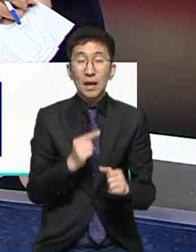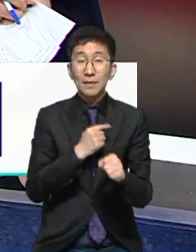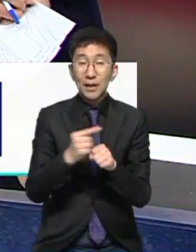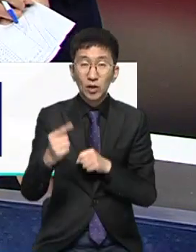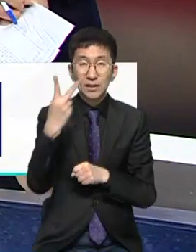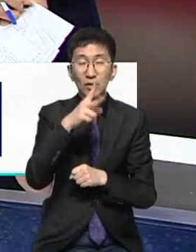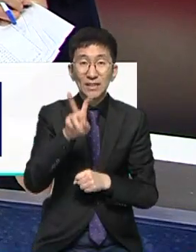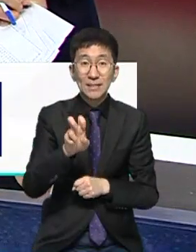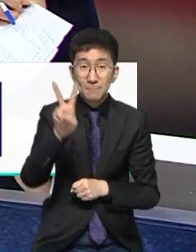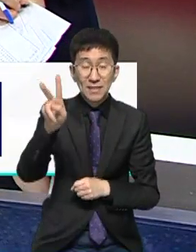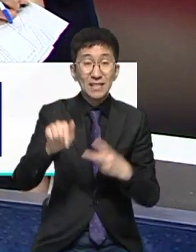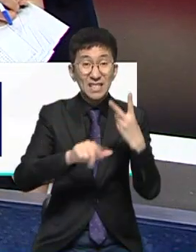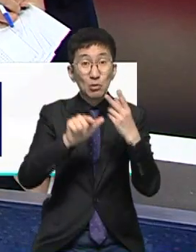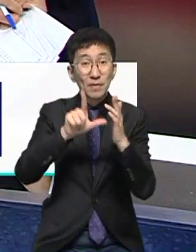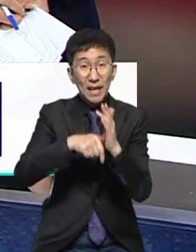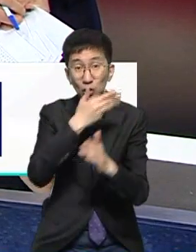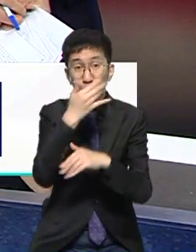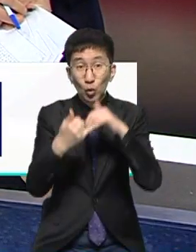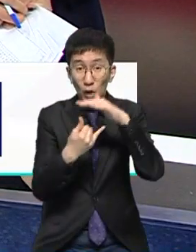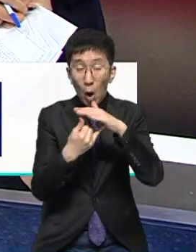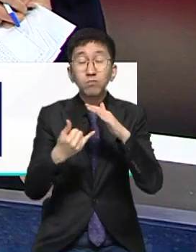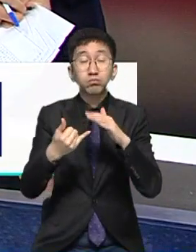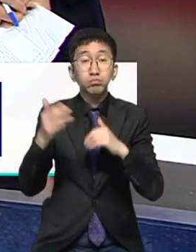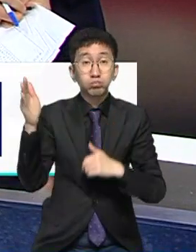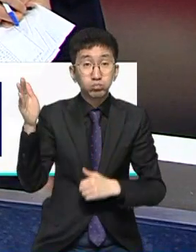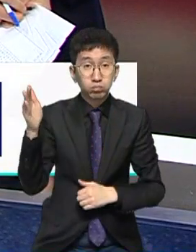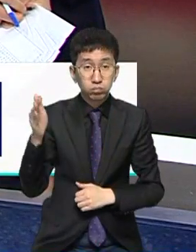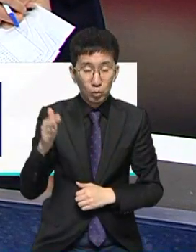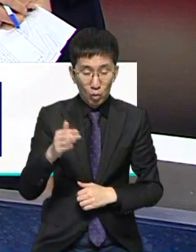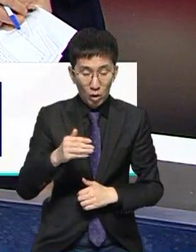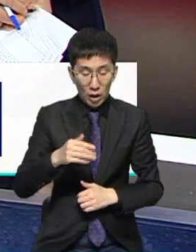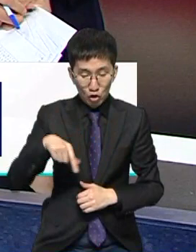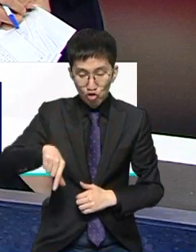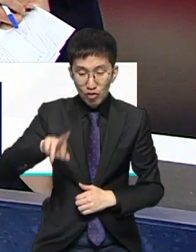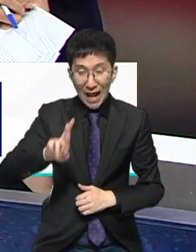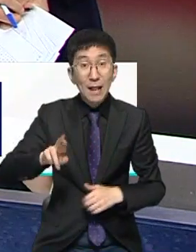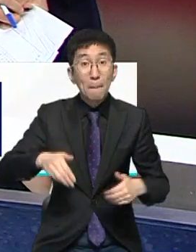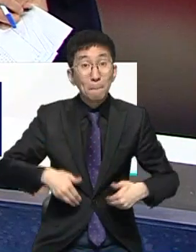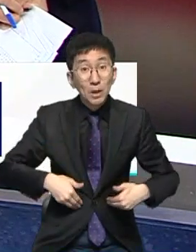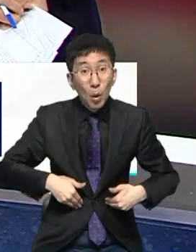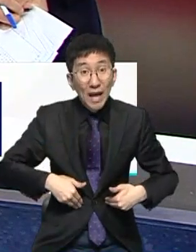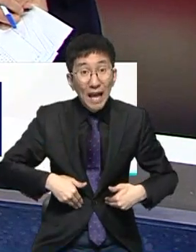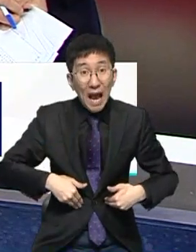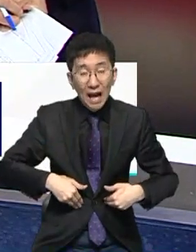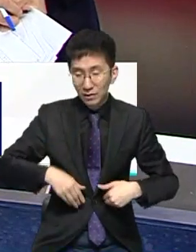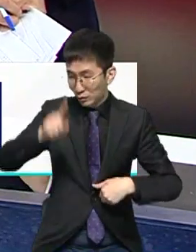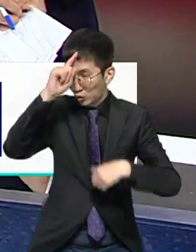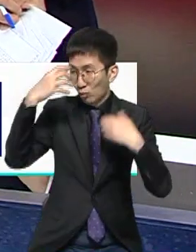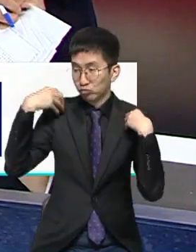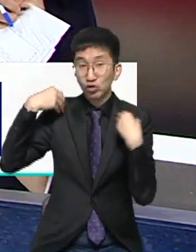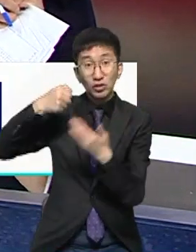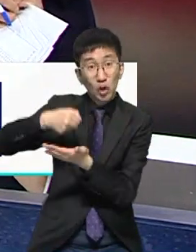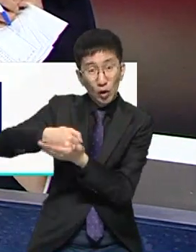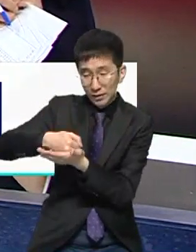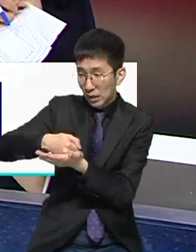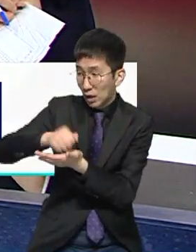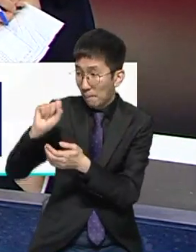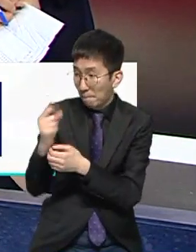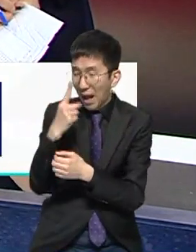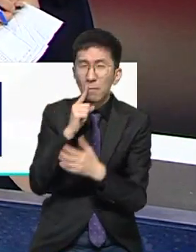내년 2월부터는 청소년도 방역 패스가 필요하다는 정부 방침을 놓고 최근 논란이 이어지고